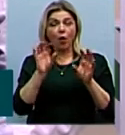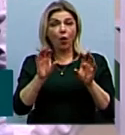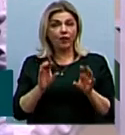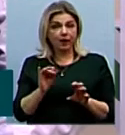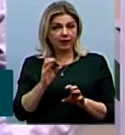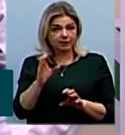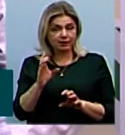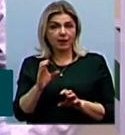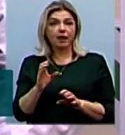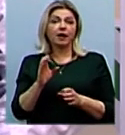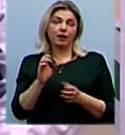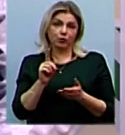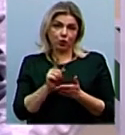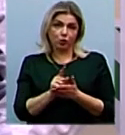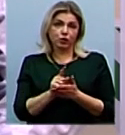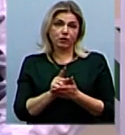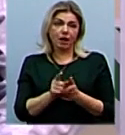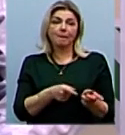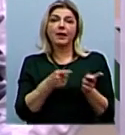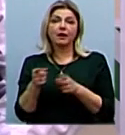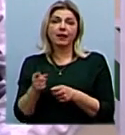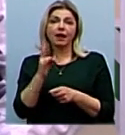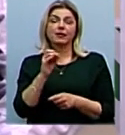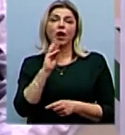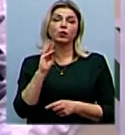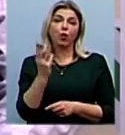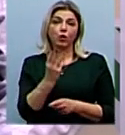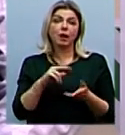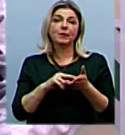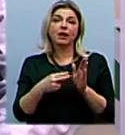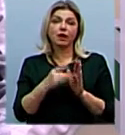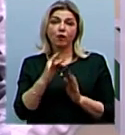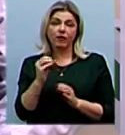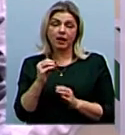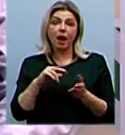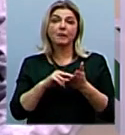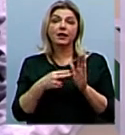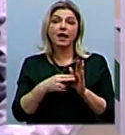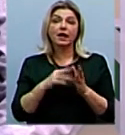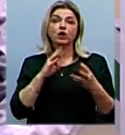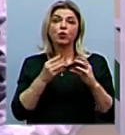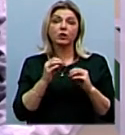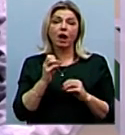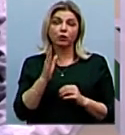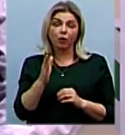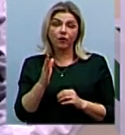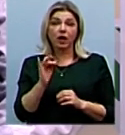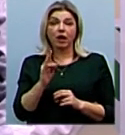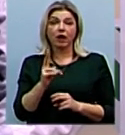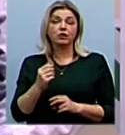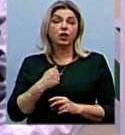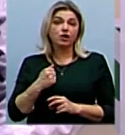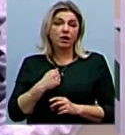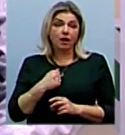кодекса, когда должны перейти на трехгодичное планирование результатов, и, к